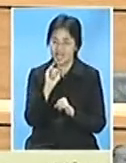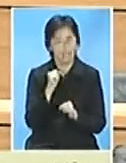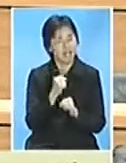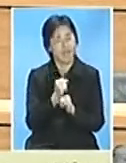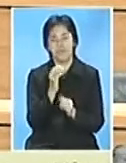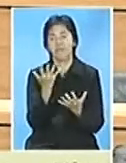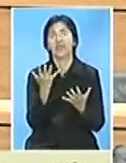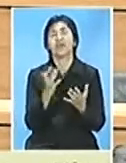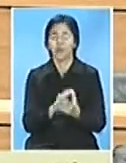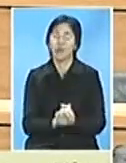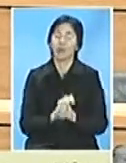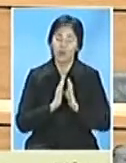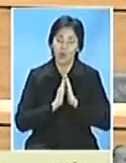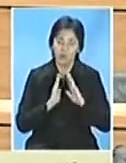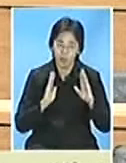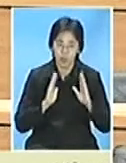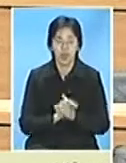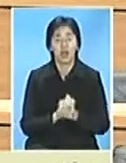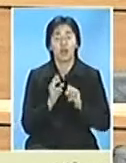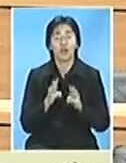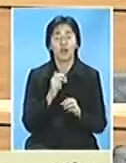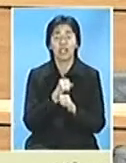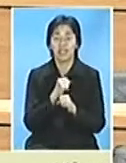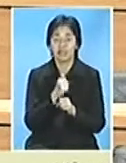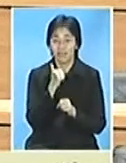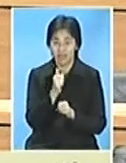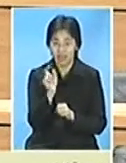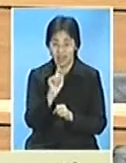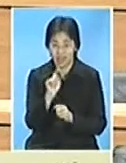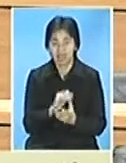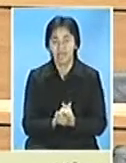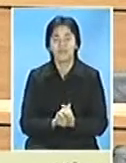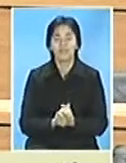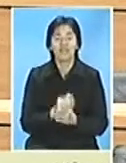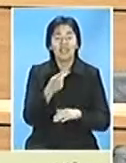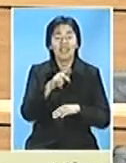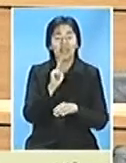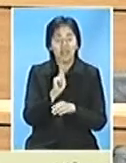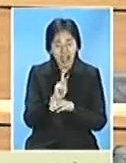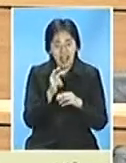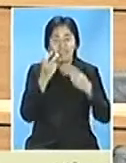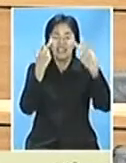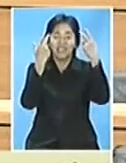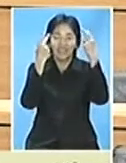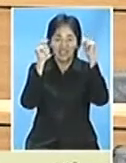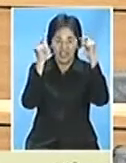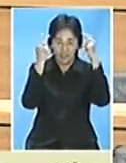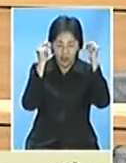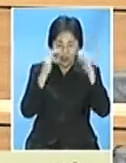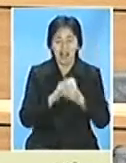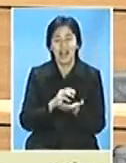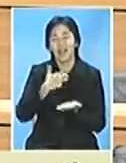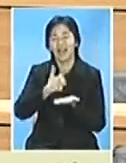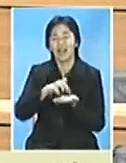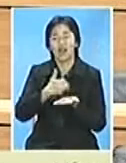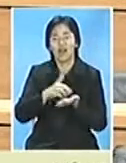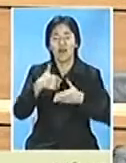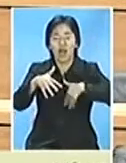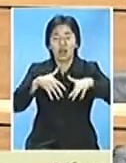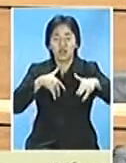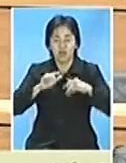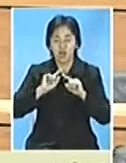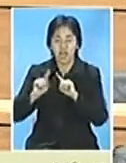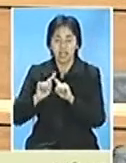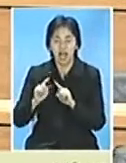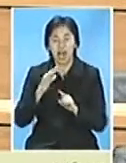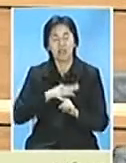นนั้นทางที่ดีที่สุดก็ขอเรียนผ่านท่านประธานให้ท่านนายกรัฐมนตรีแถลงย้ำให้ประชาชนได้